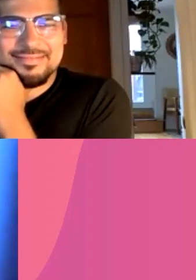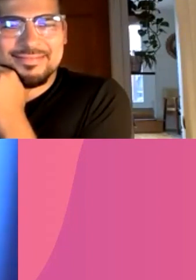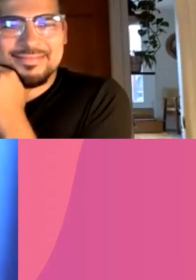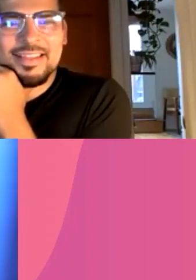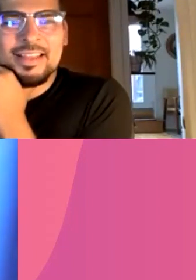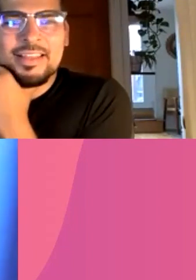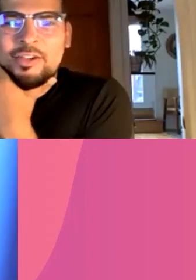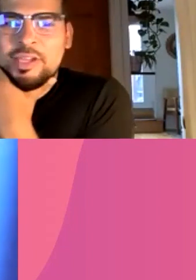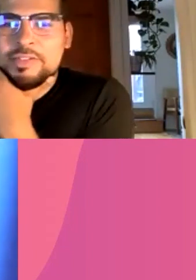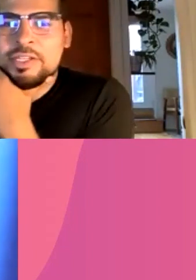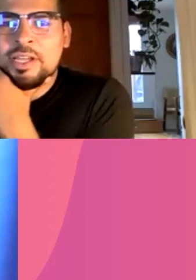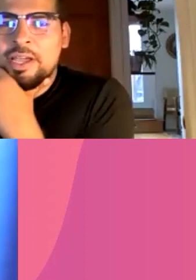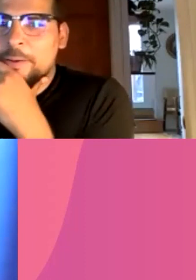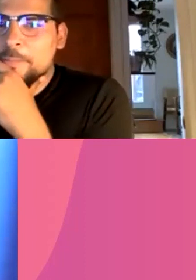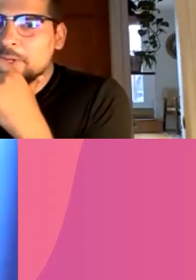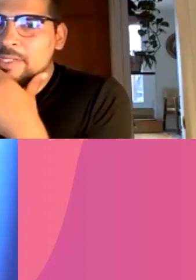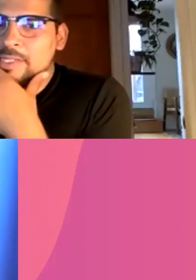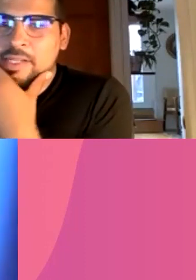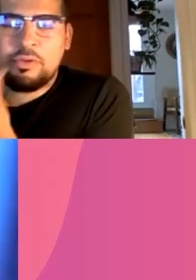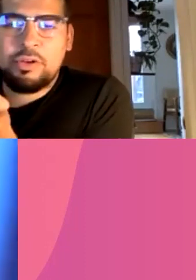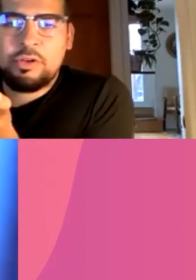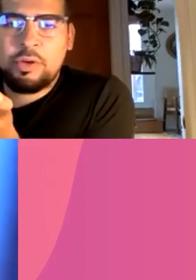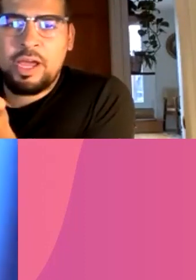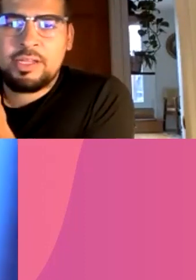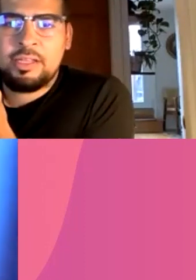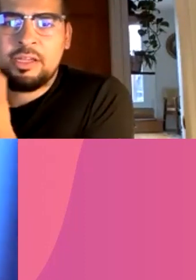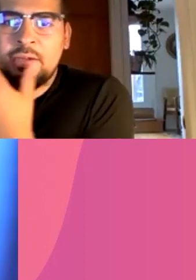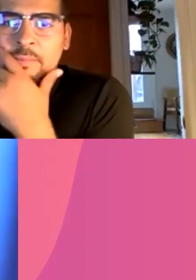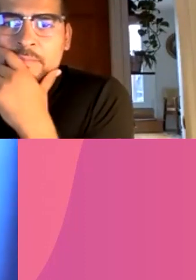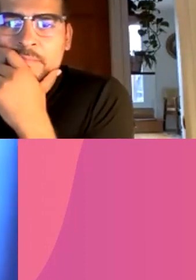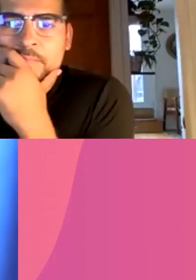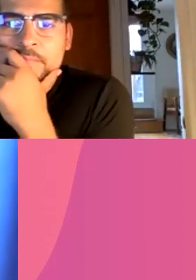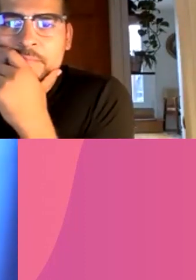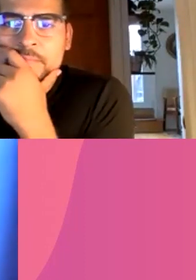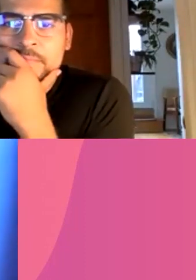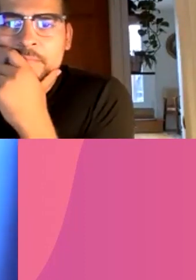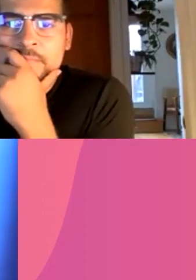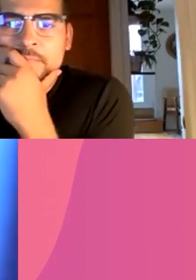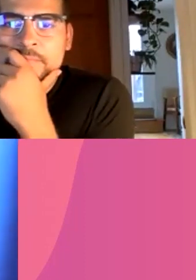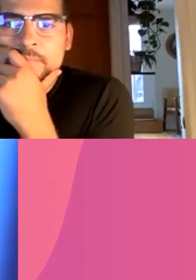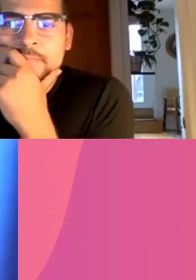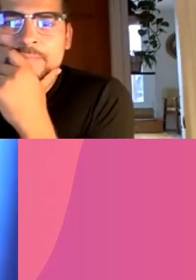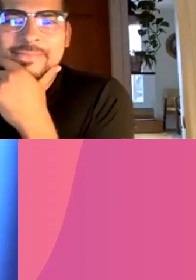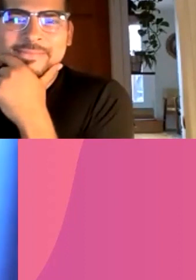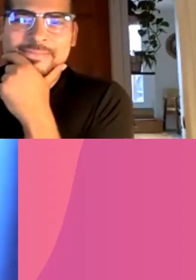une réponse peut-être plus précise que la mienne. Merci, Gifty. Samuel, vous voulez ajouter quoi que ce